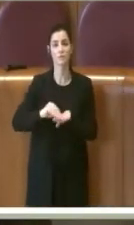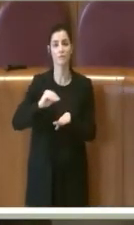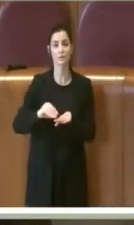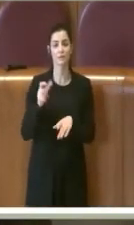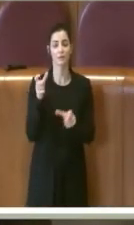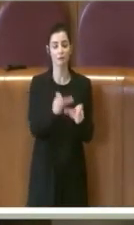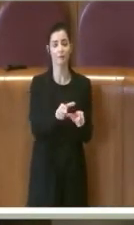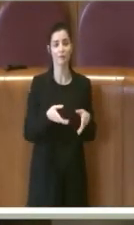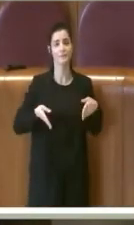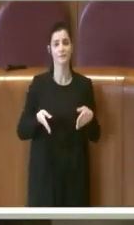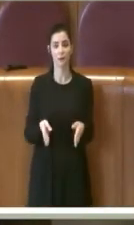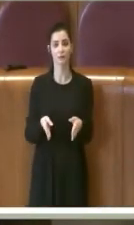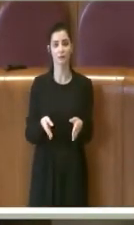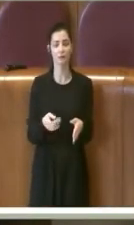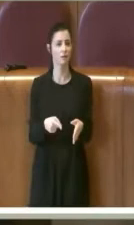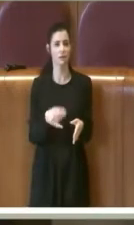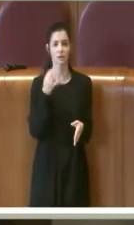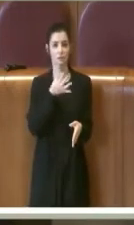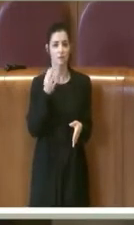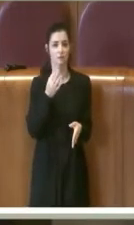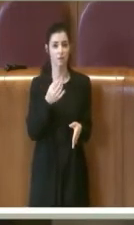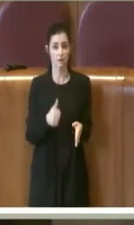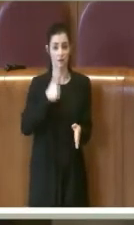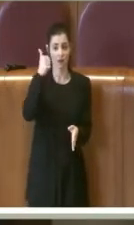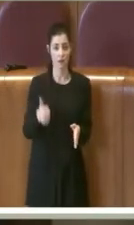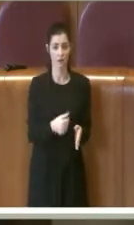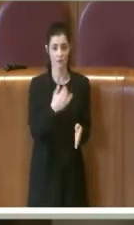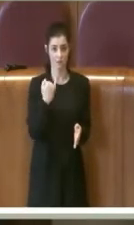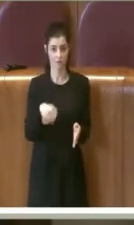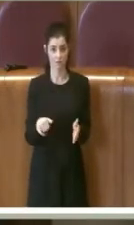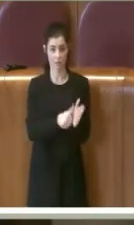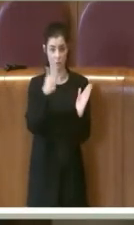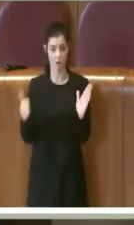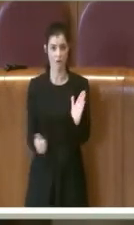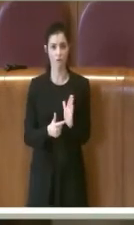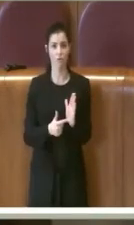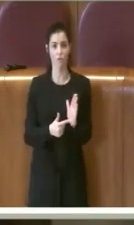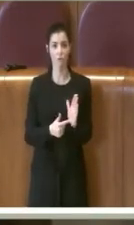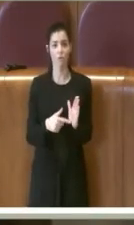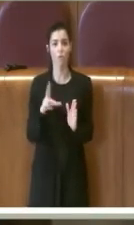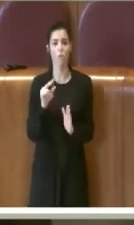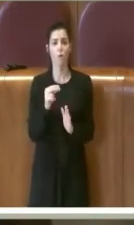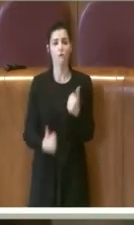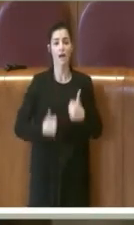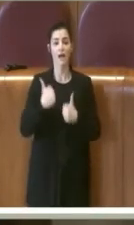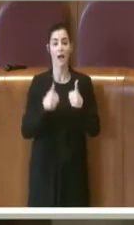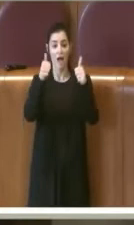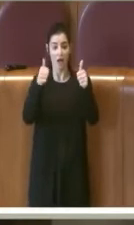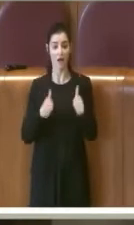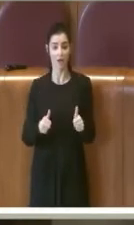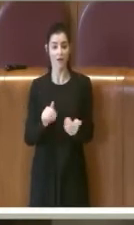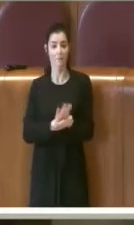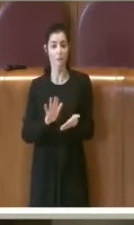stradali. Quindi questo significa che a fine anno non ci sarà neanche una nuova gara di manutenzione stradale di